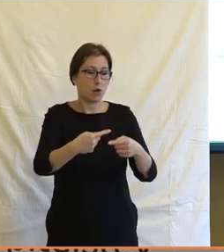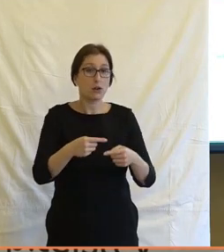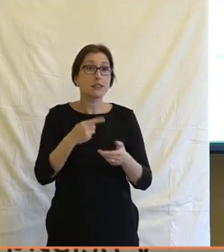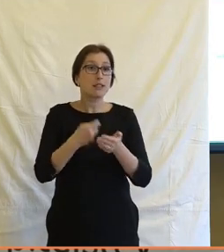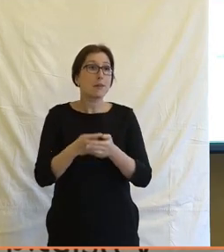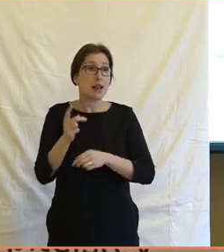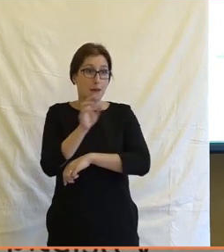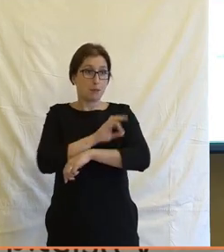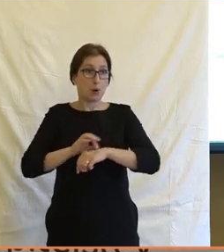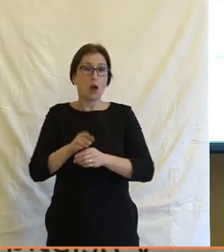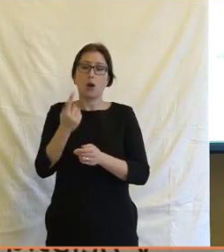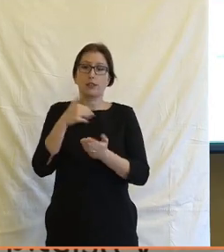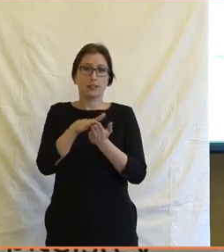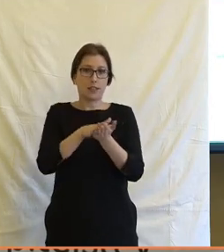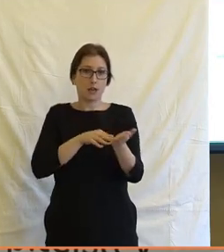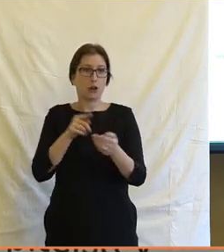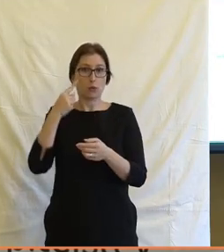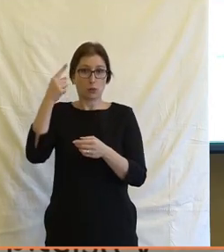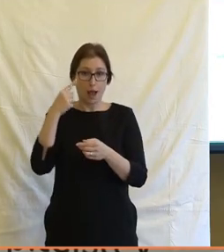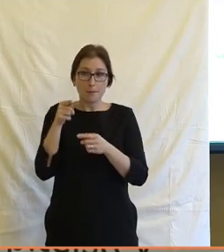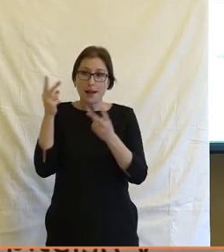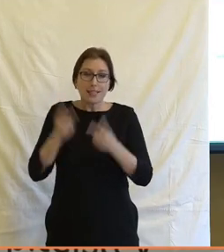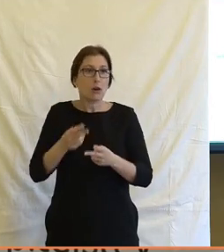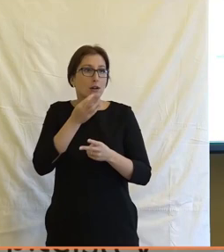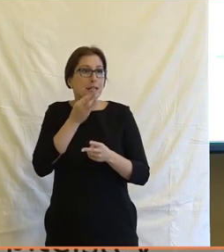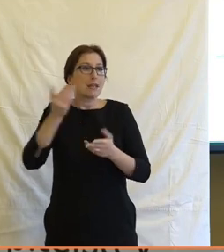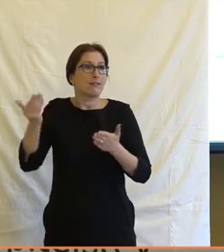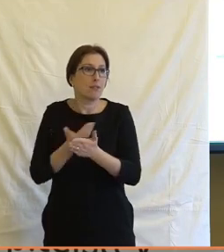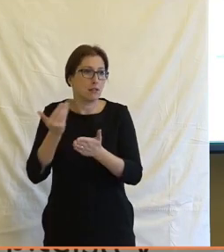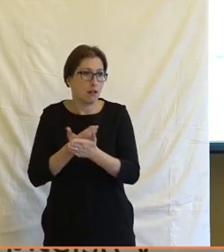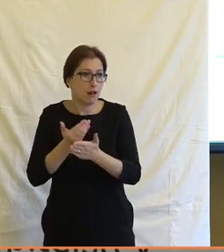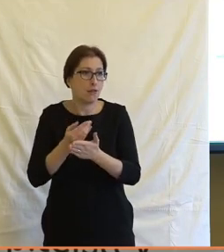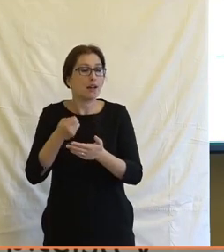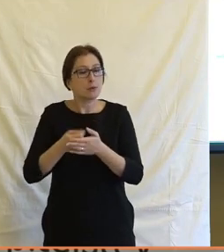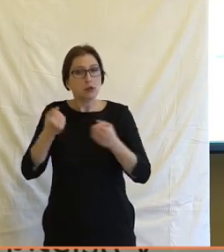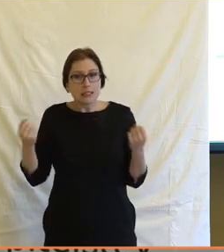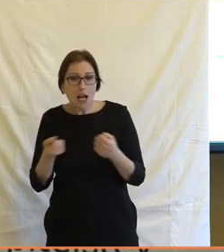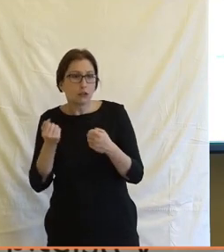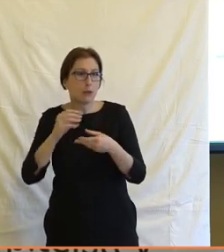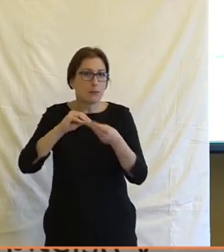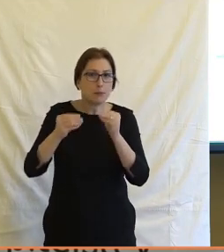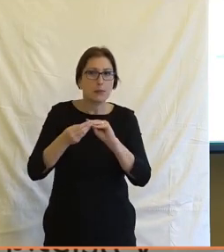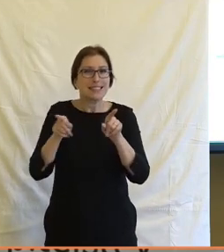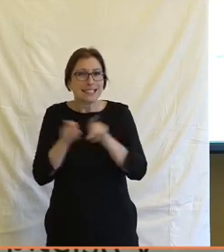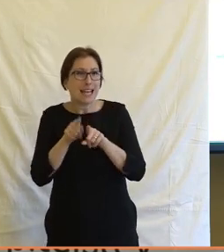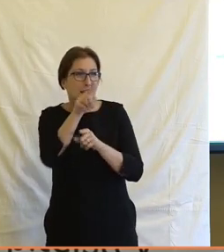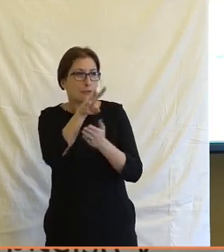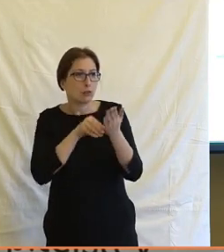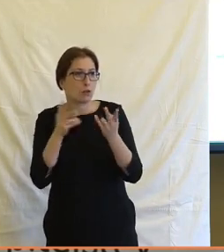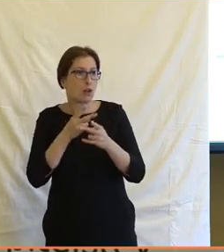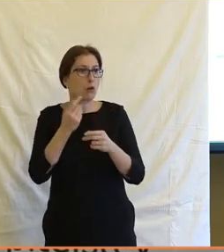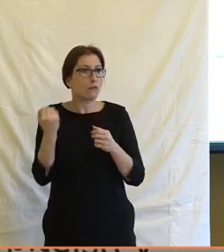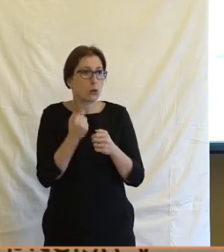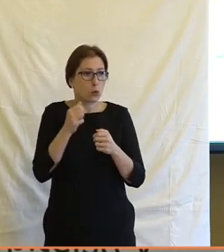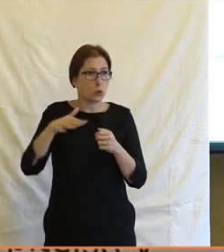projektu přistupujeme od začátku tak, jako by to měl být v podstatě biznisový projekt a hledáme s ním ty biznisové modely, děláme s ním biznis